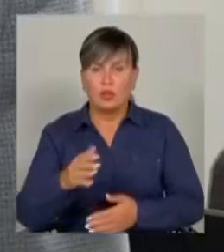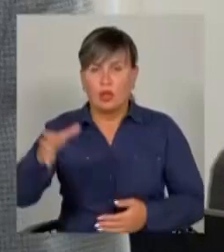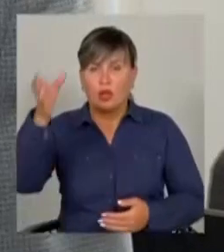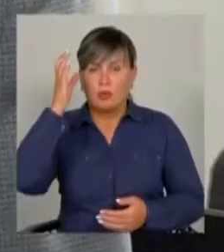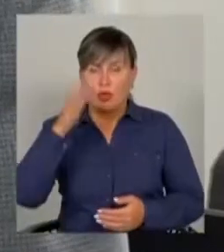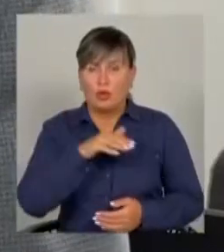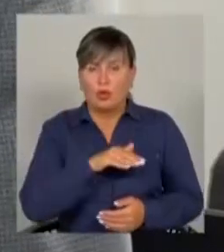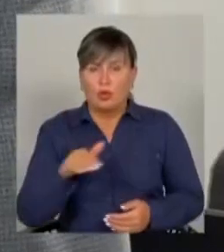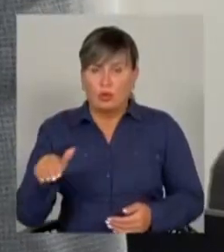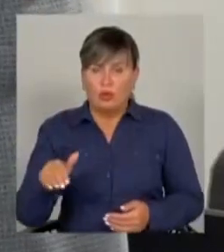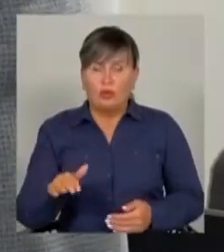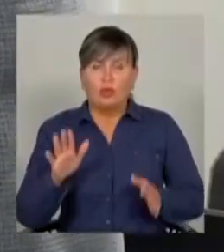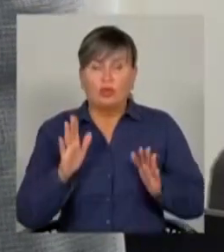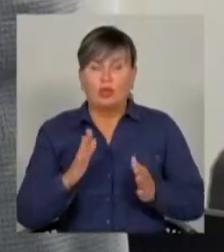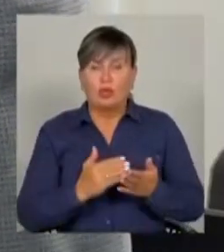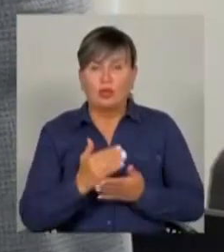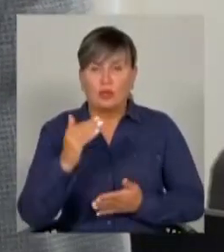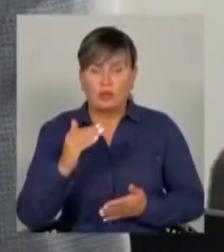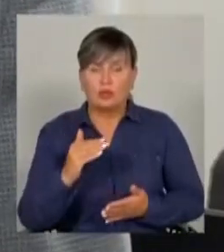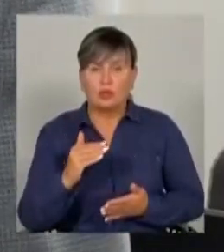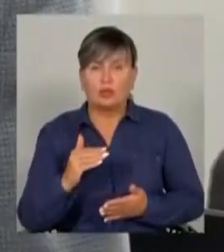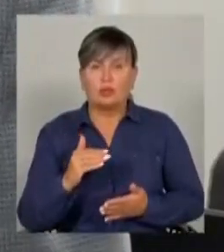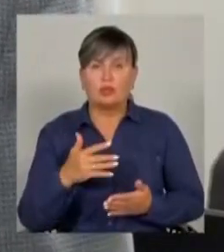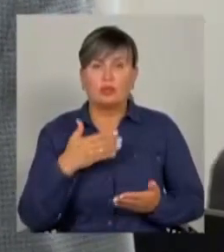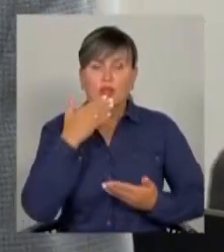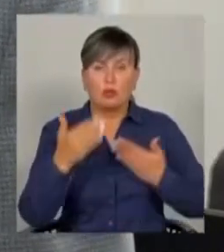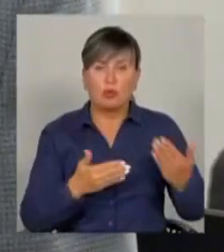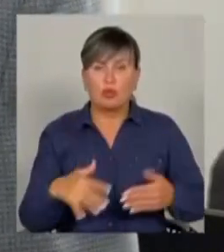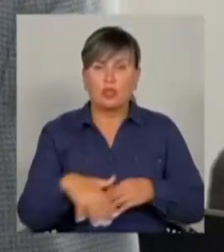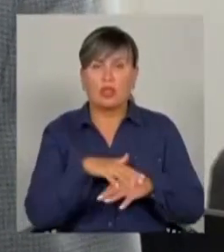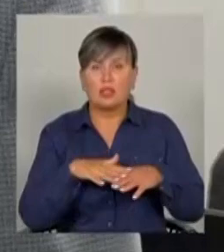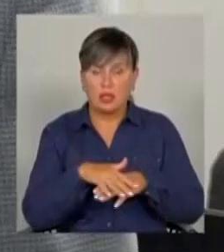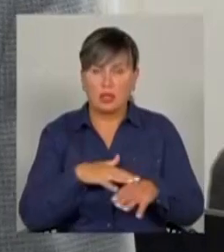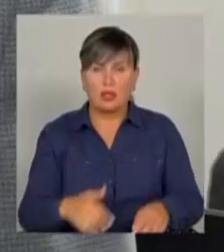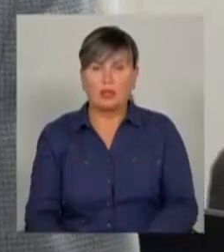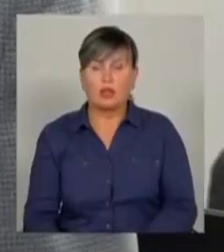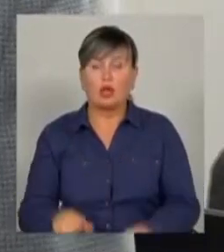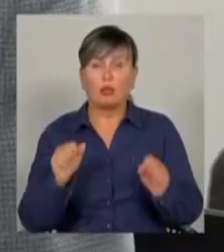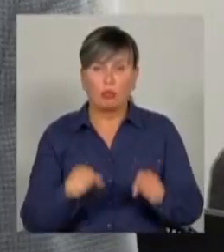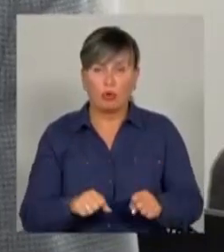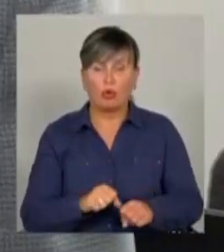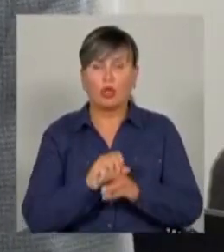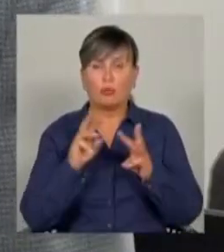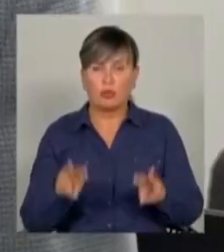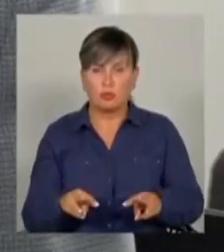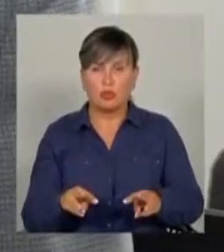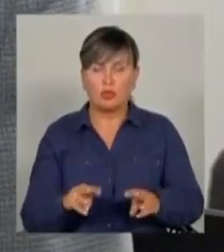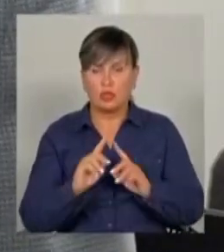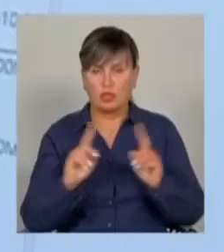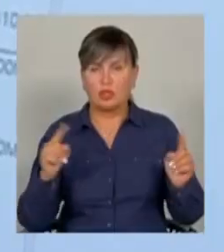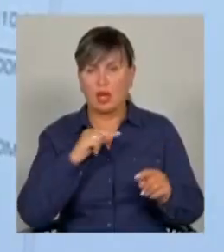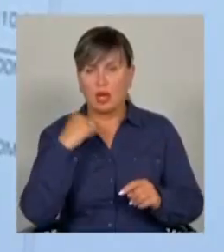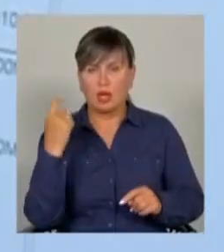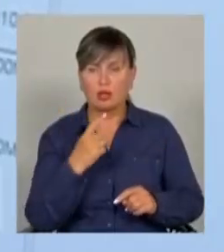образовательный уровень, только высокие запросы населения могут обеспечить креативную